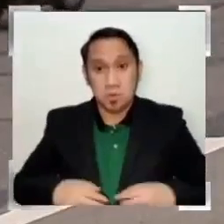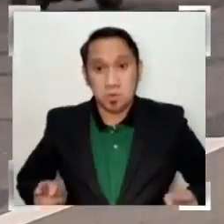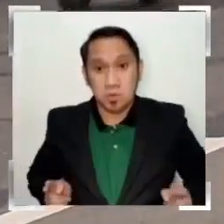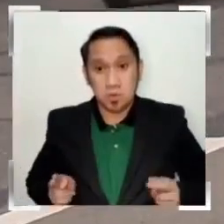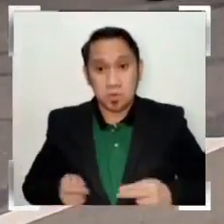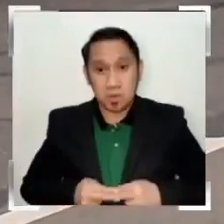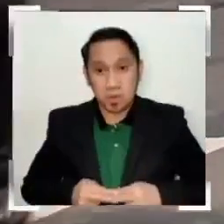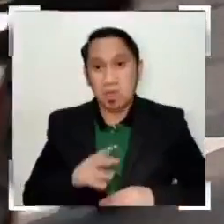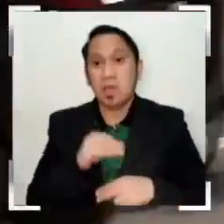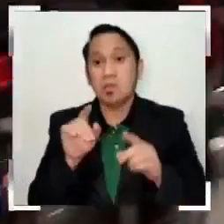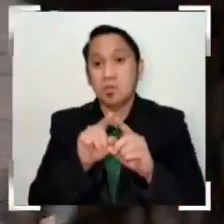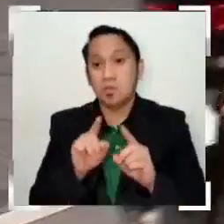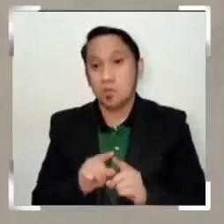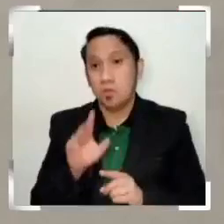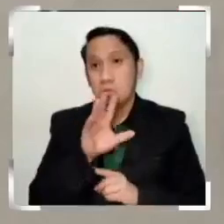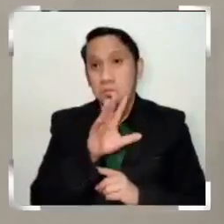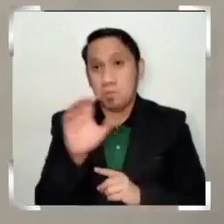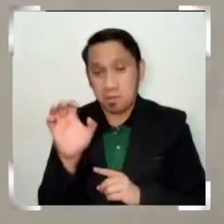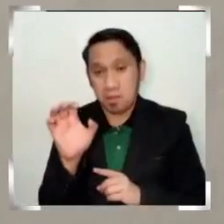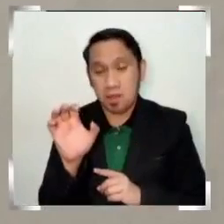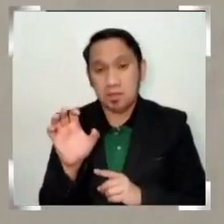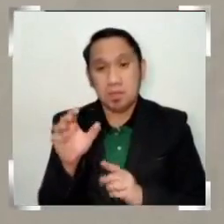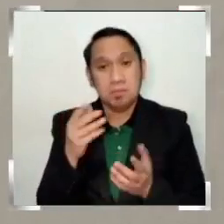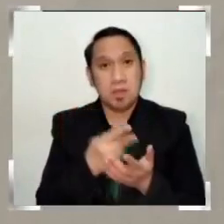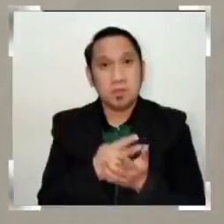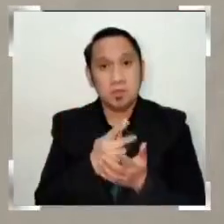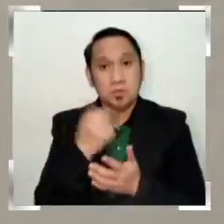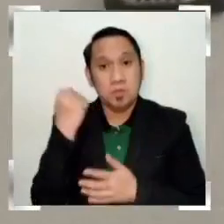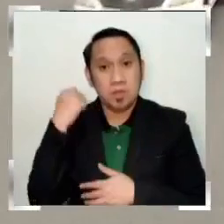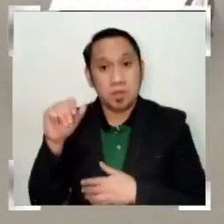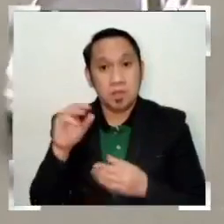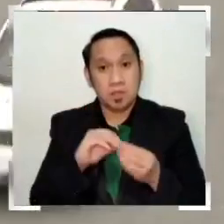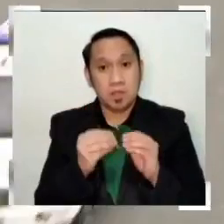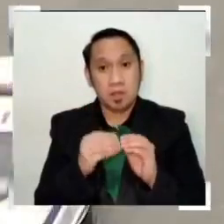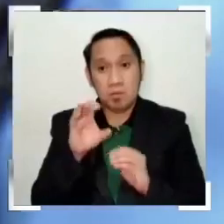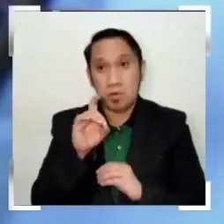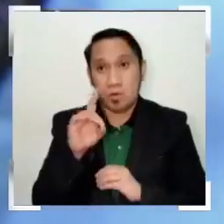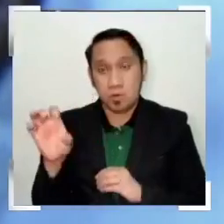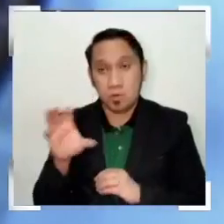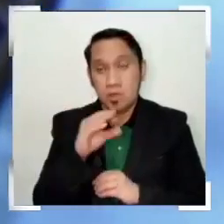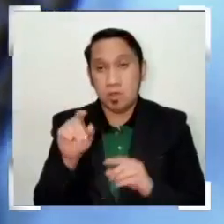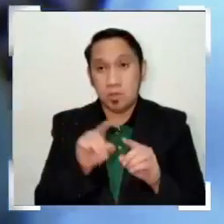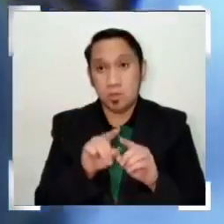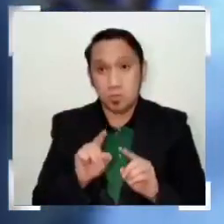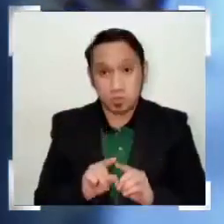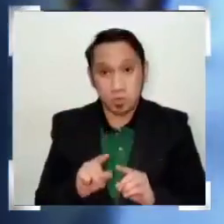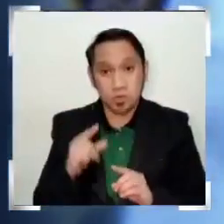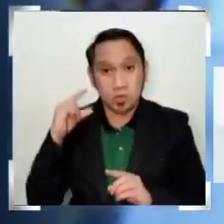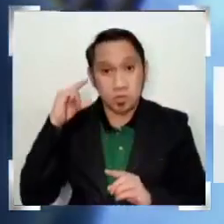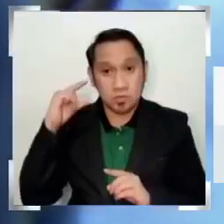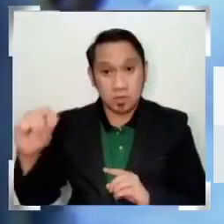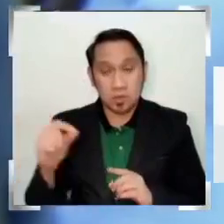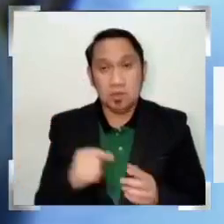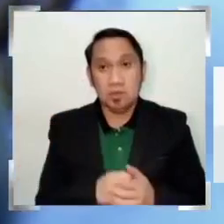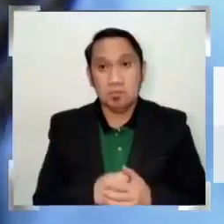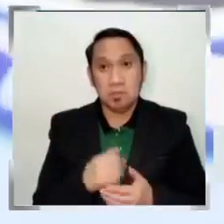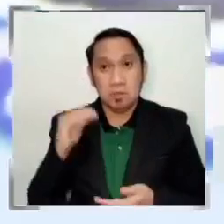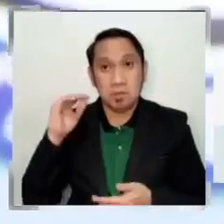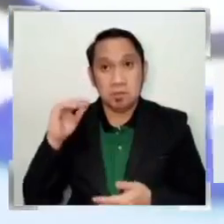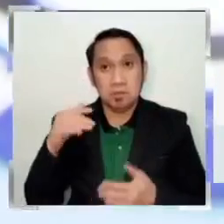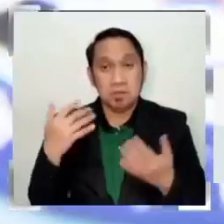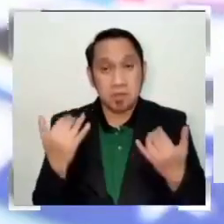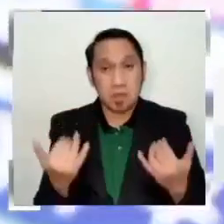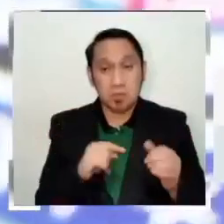sa paglabag sa number coding. Liliit naman ang multa para sa speeding. Nakatakda na kasing ipatupad ngayong Abril